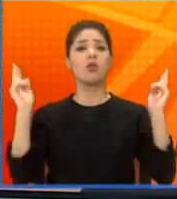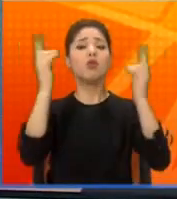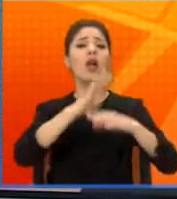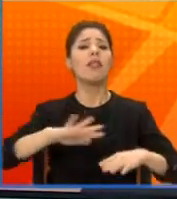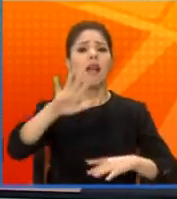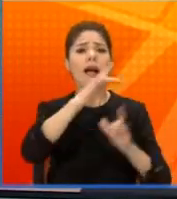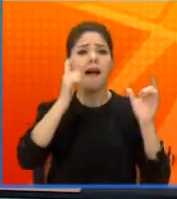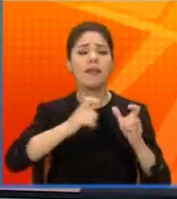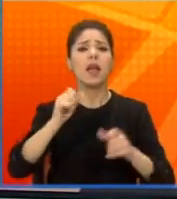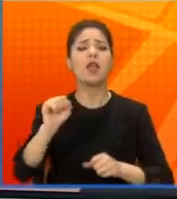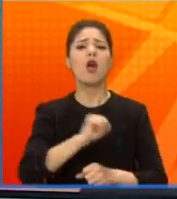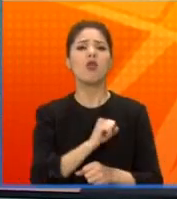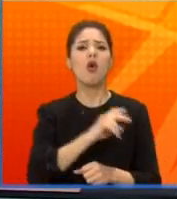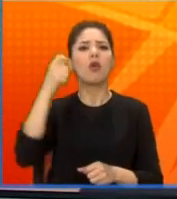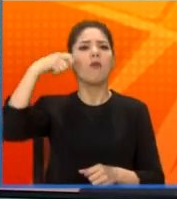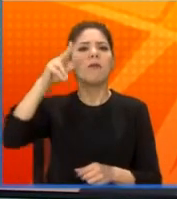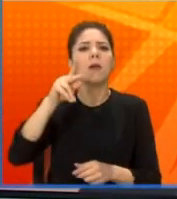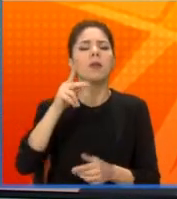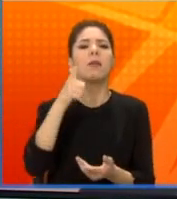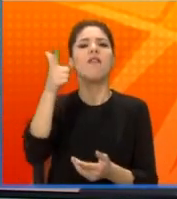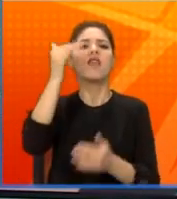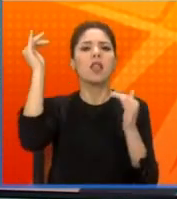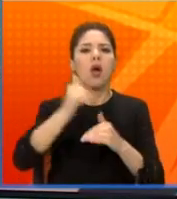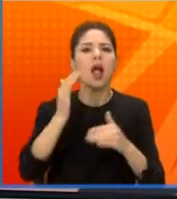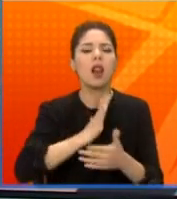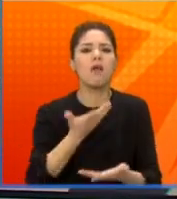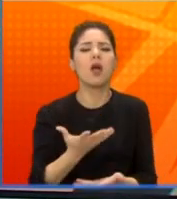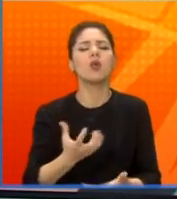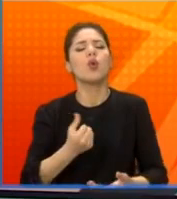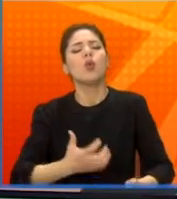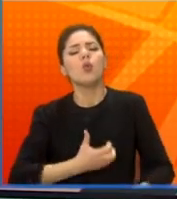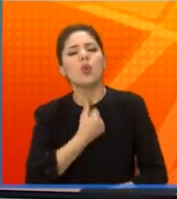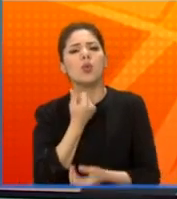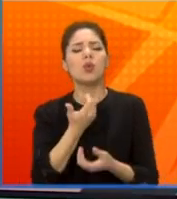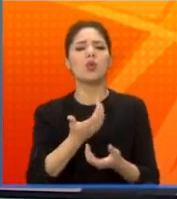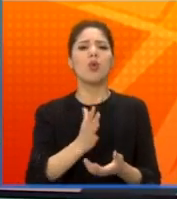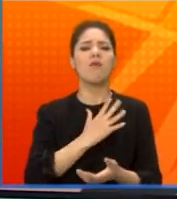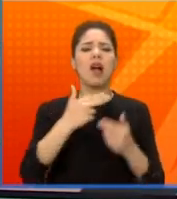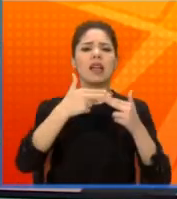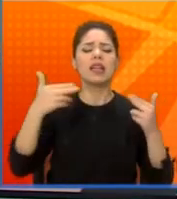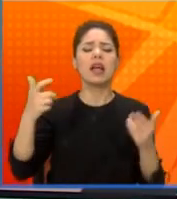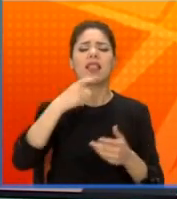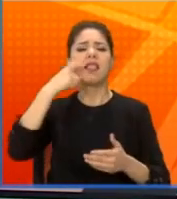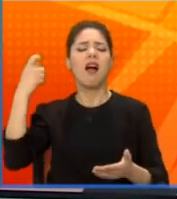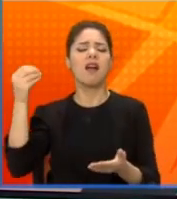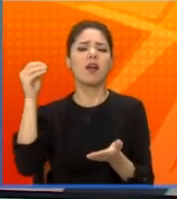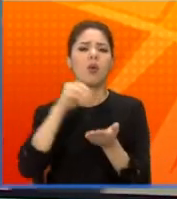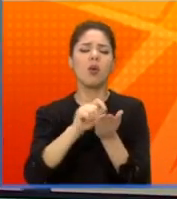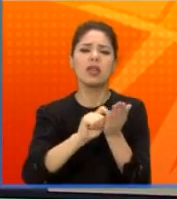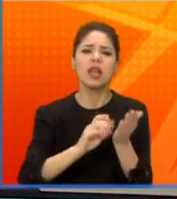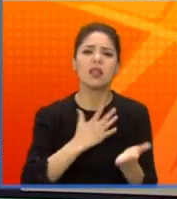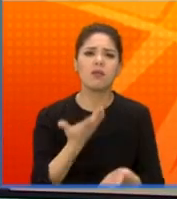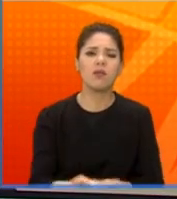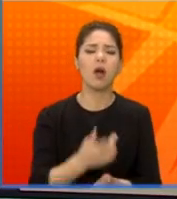Dünyanın dört bir yanından korku filmlerini aratmayan görüntüler geliyor. Çok acı, ağır öyküler yazılıyor tarih sayfalarına. Virüse